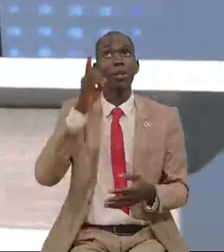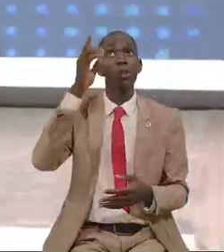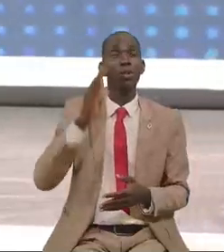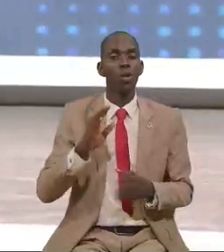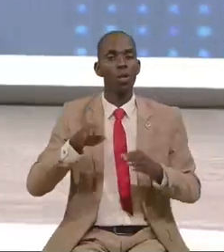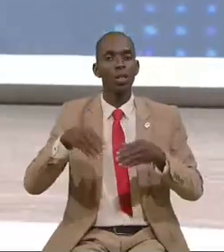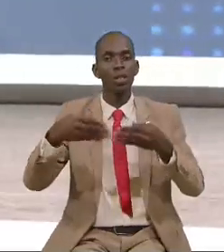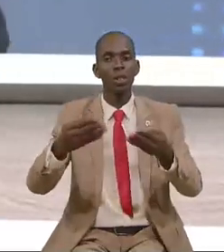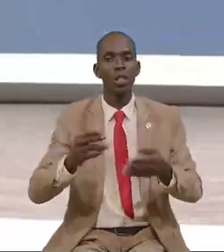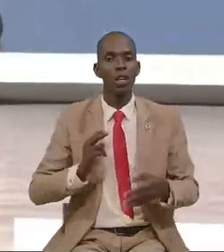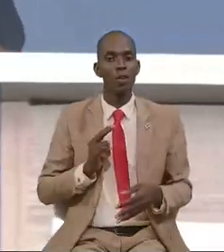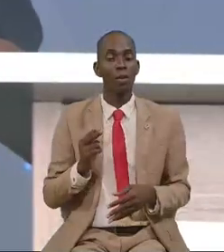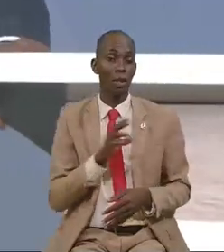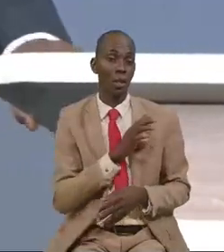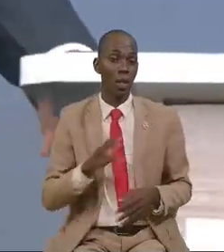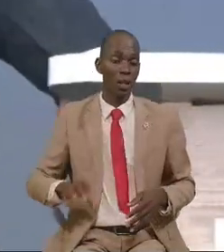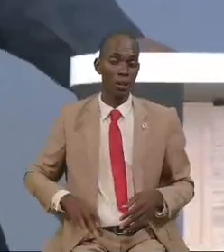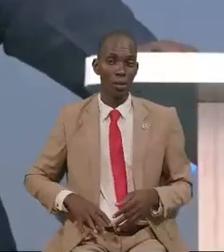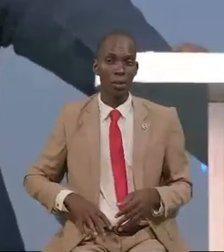Dieu nous donne le pouvoir.